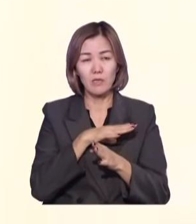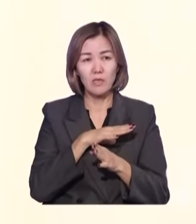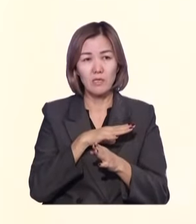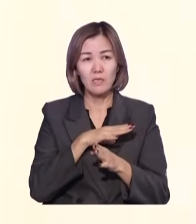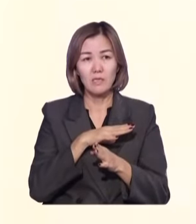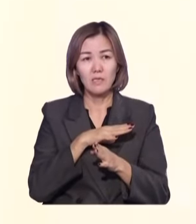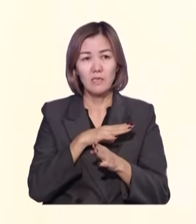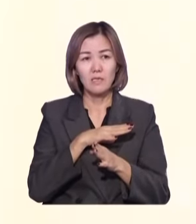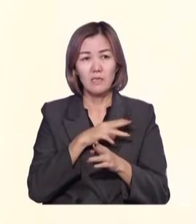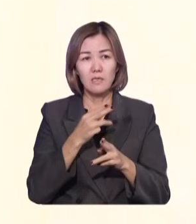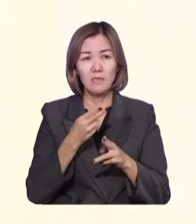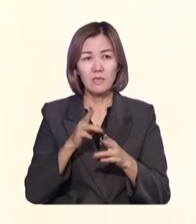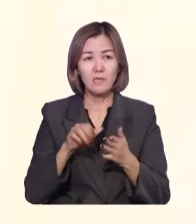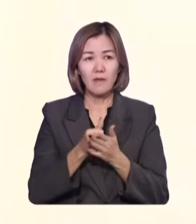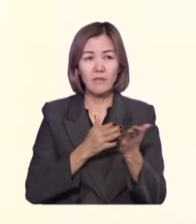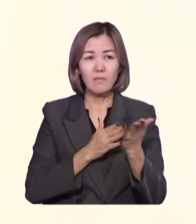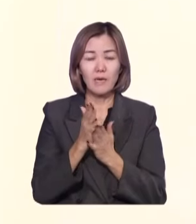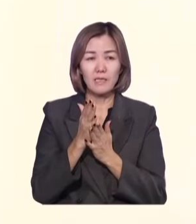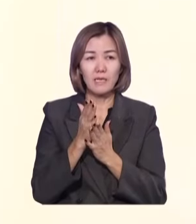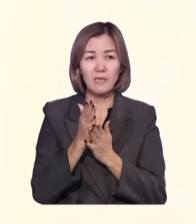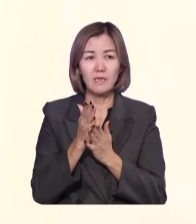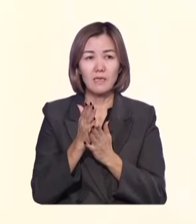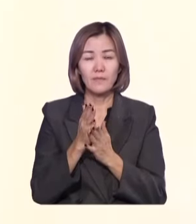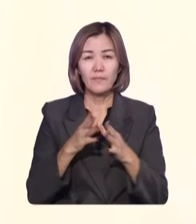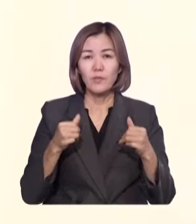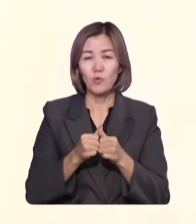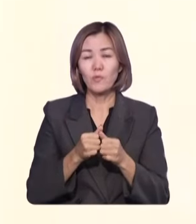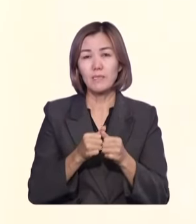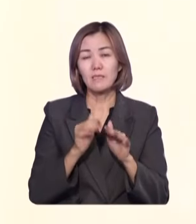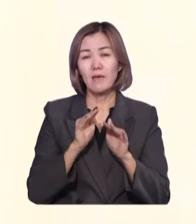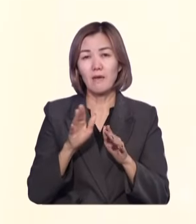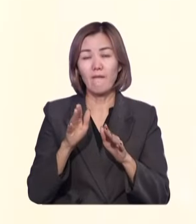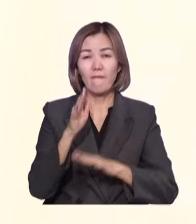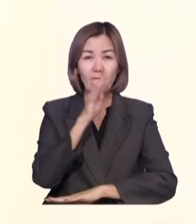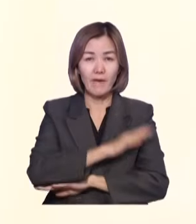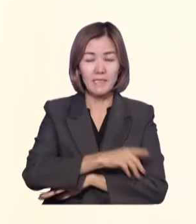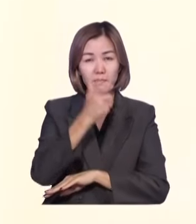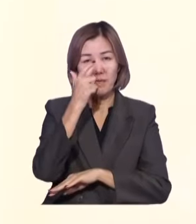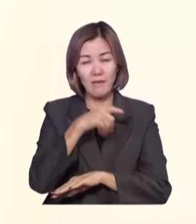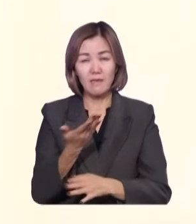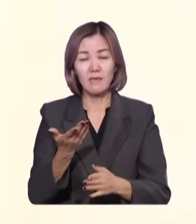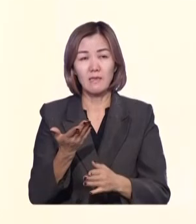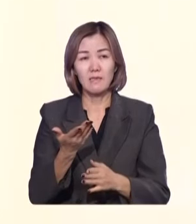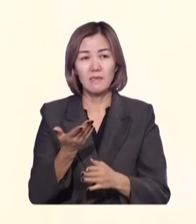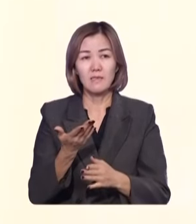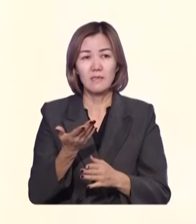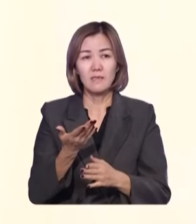негізгі бағыттарының бірі бұл отбасыдағы тәрбие. Бұл